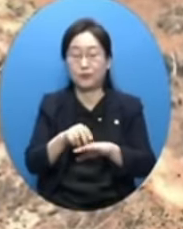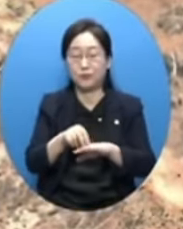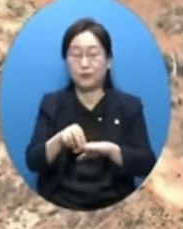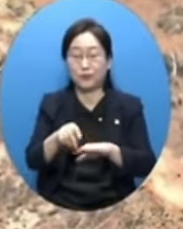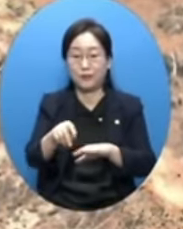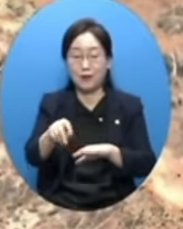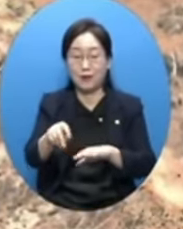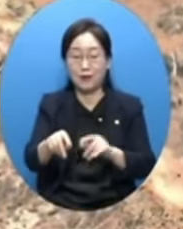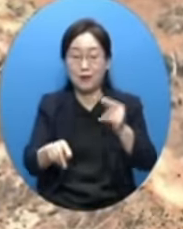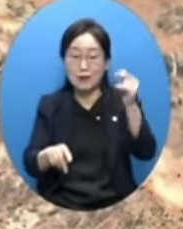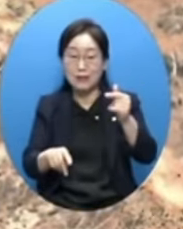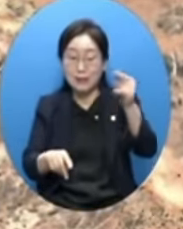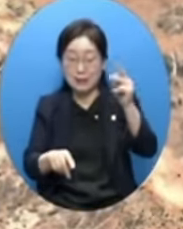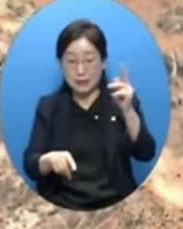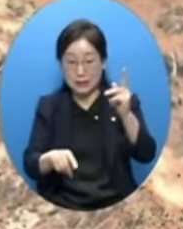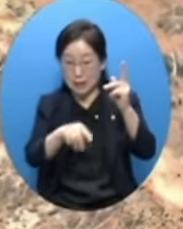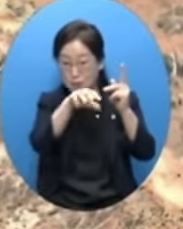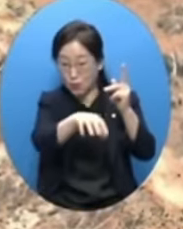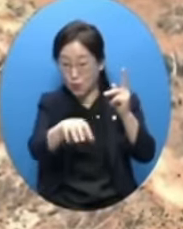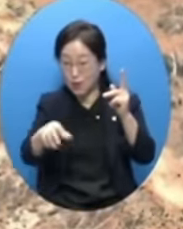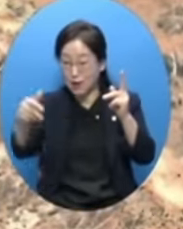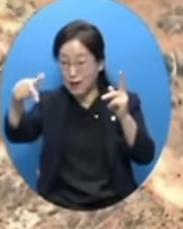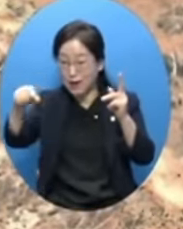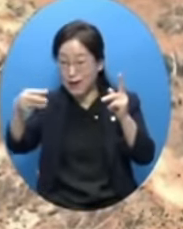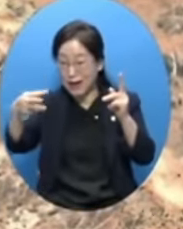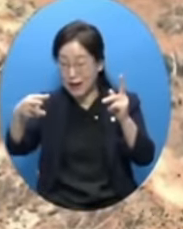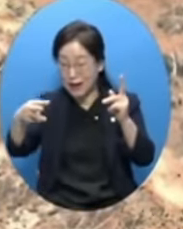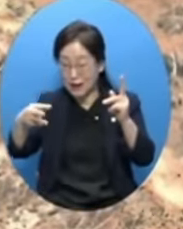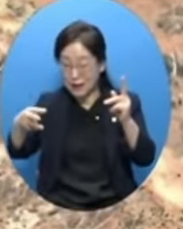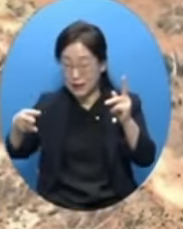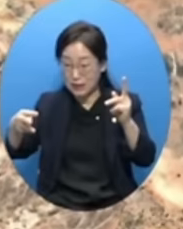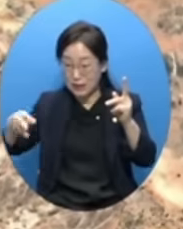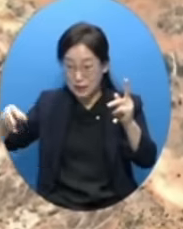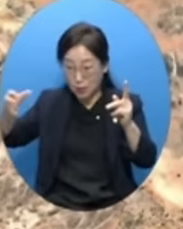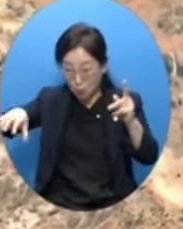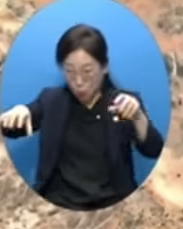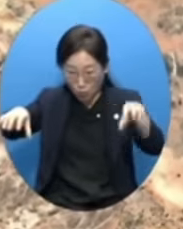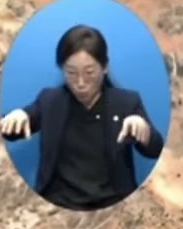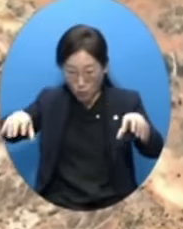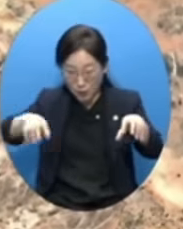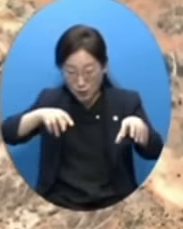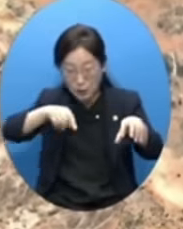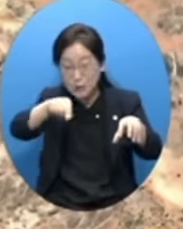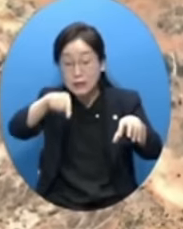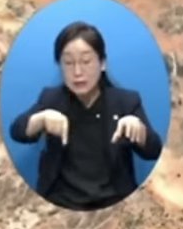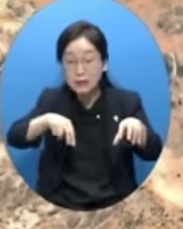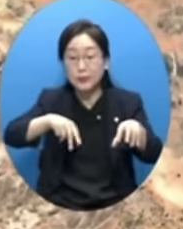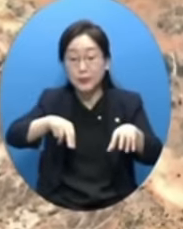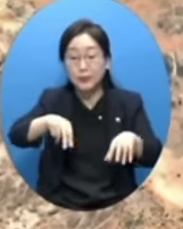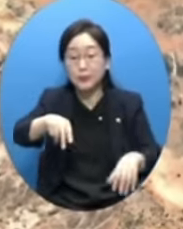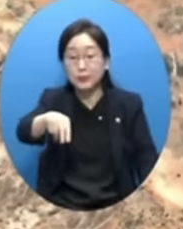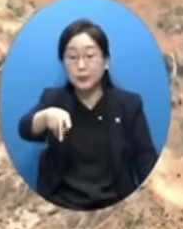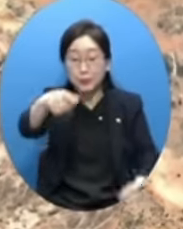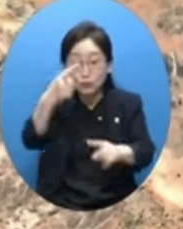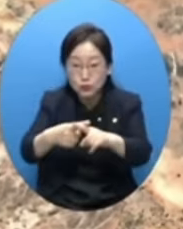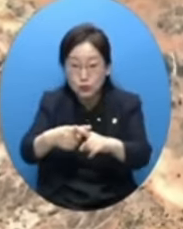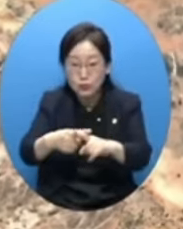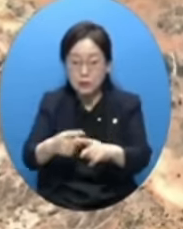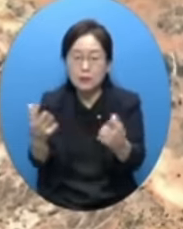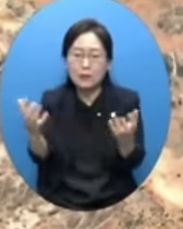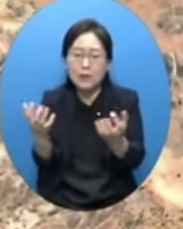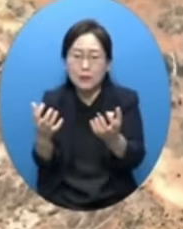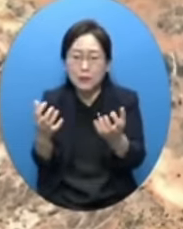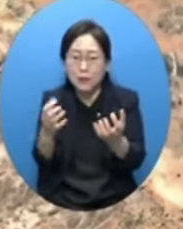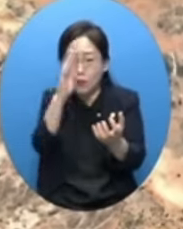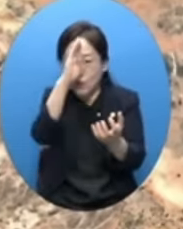사마리아와 갈릴리로 지나가시다가 한 마을에서 나병 환자 10명을 만납니다. 여기 나병 환자 10명이 등장을